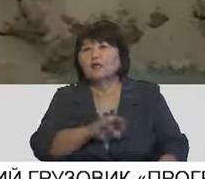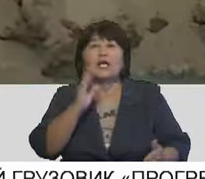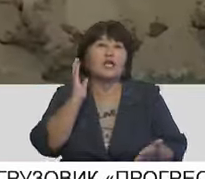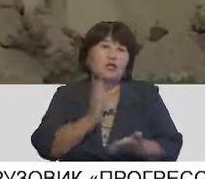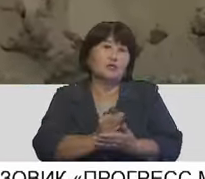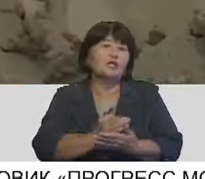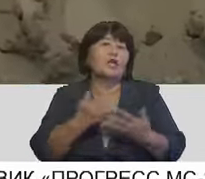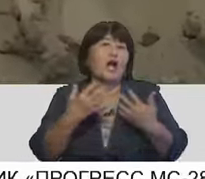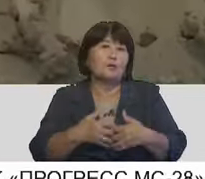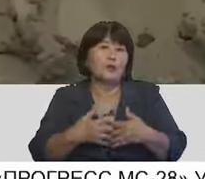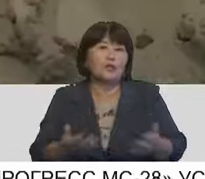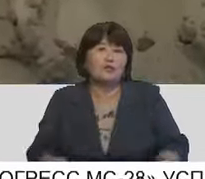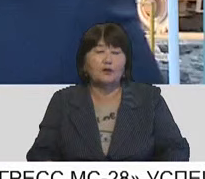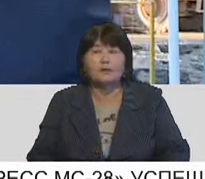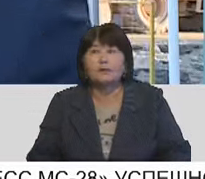имеющееся оборудование.